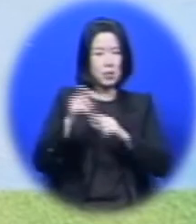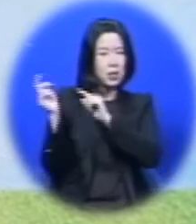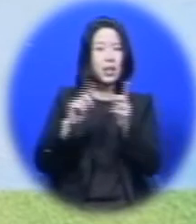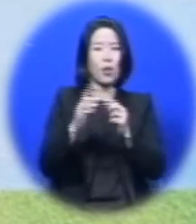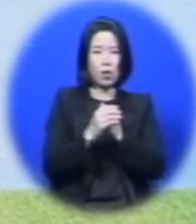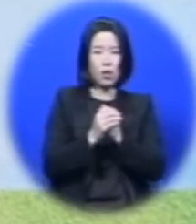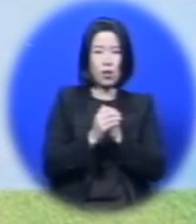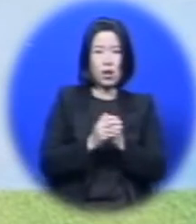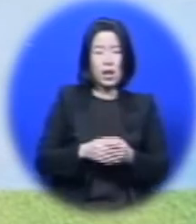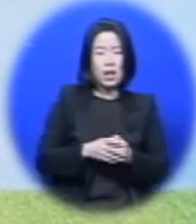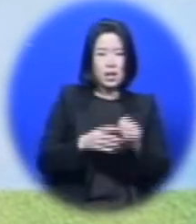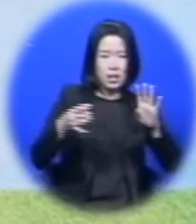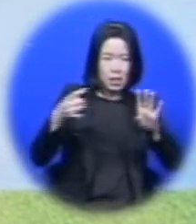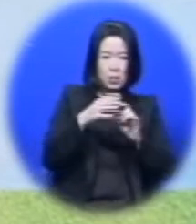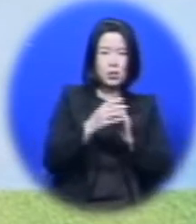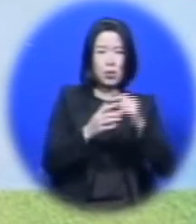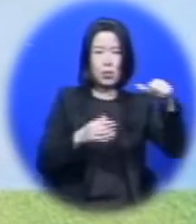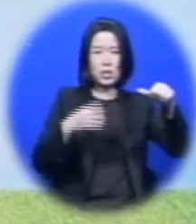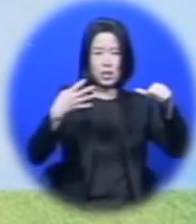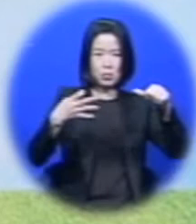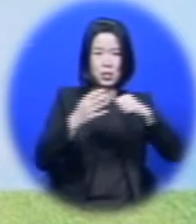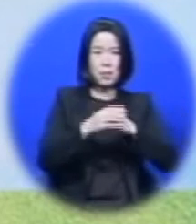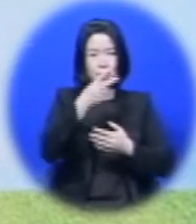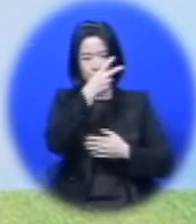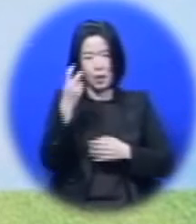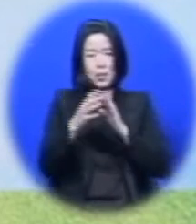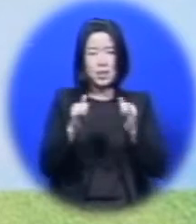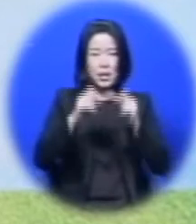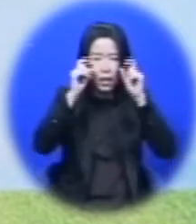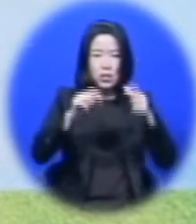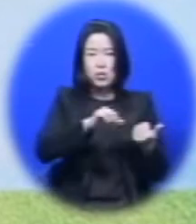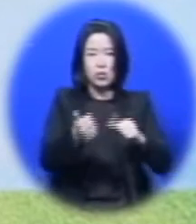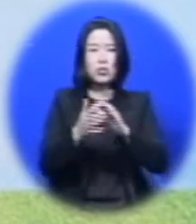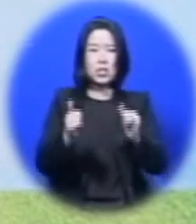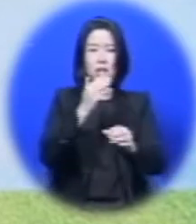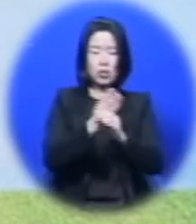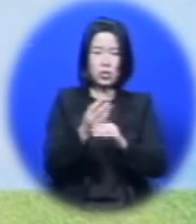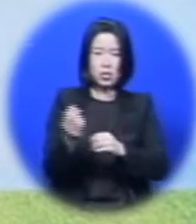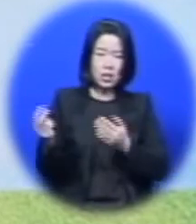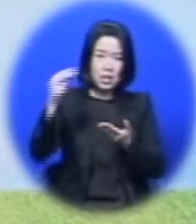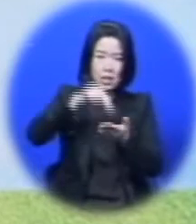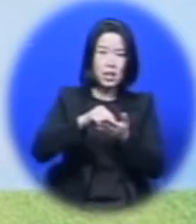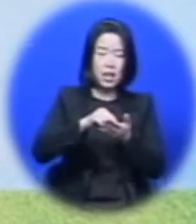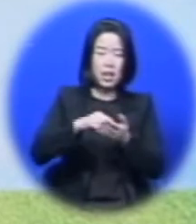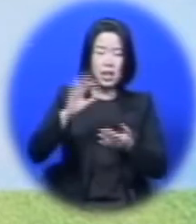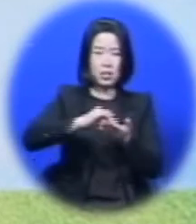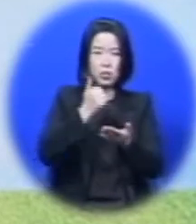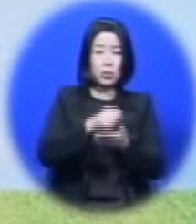에베소서 5장 14절에 잠자는 자여 깨어서 죽은 자들 가운데서 일어나라. 그리스도께서 내게 비추시리라.